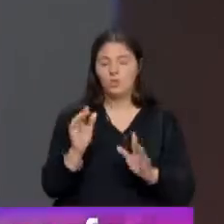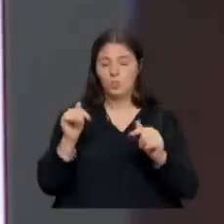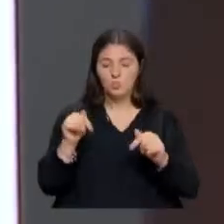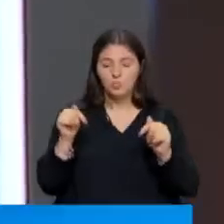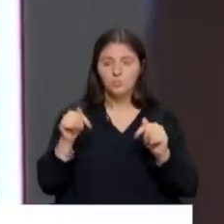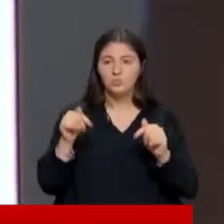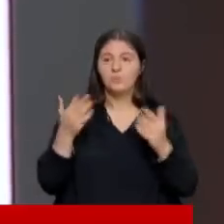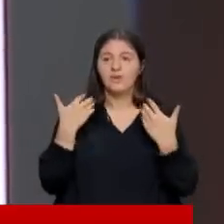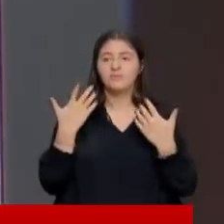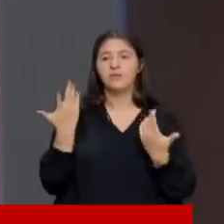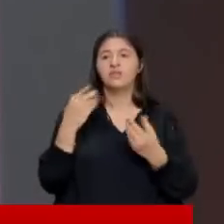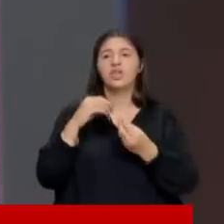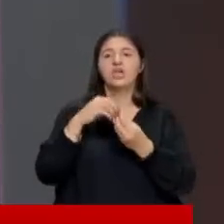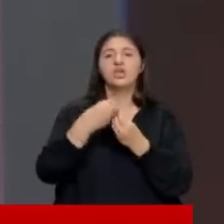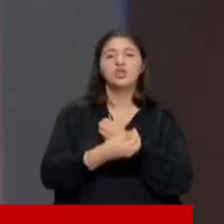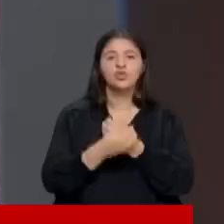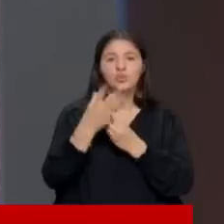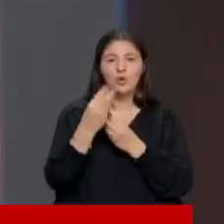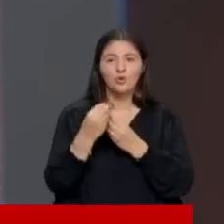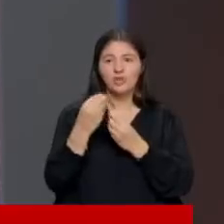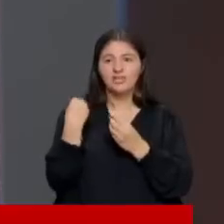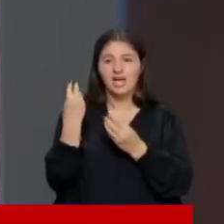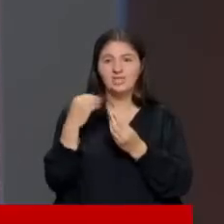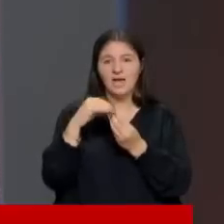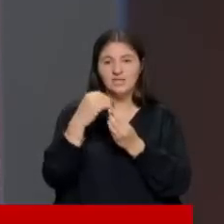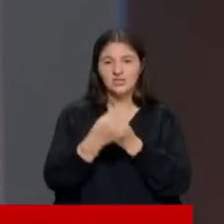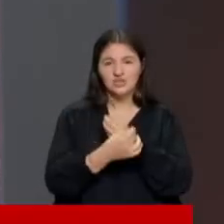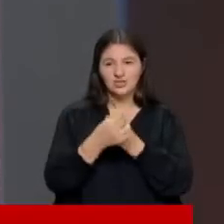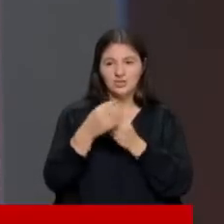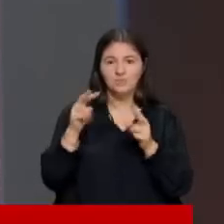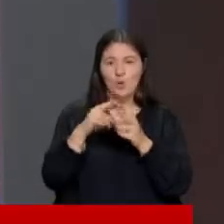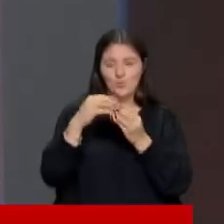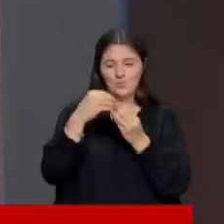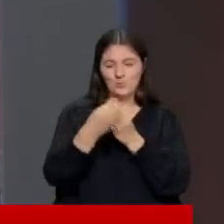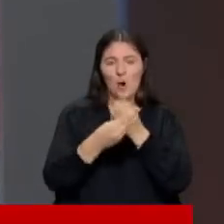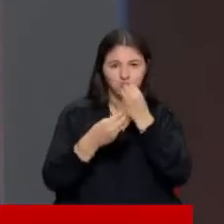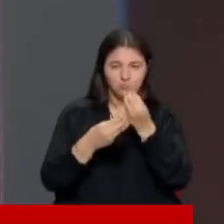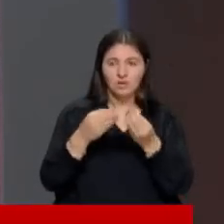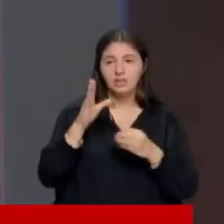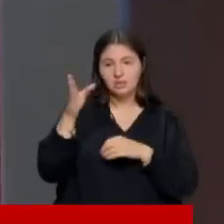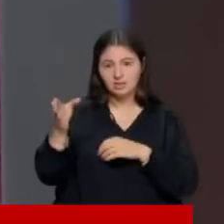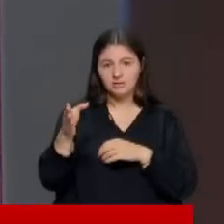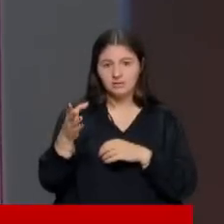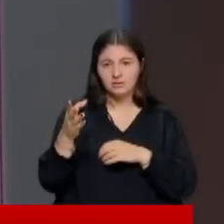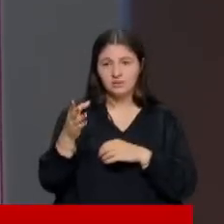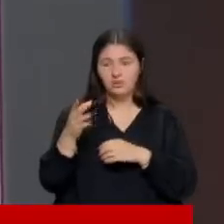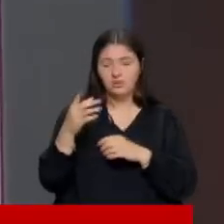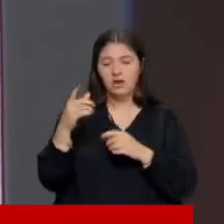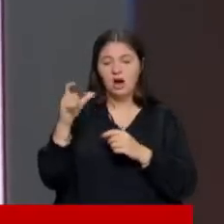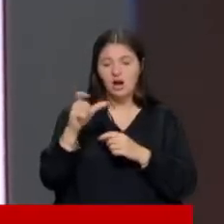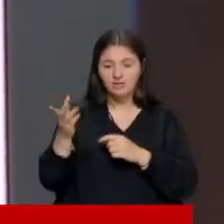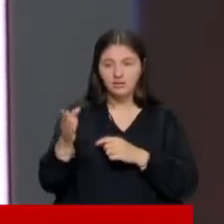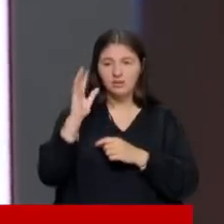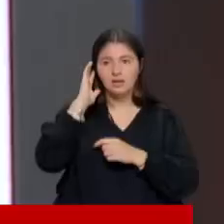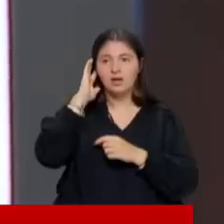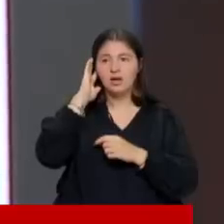bu mevsimde işte incir olur değil mi Evet taze zincir yani Git şeyde yani Aydın'da